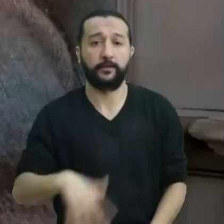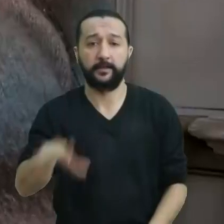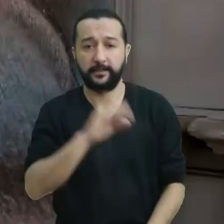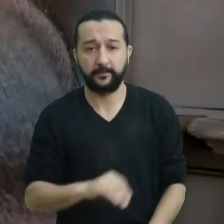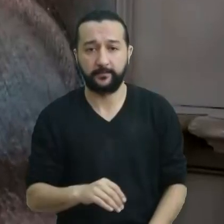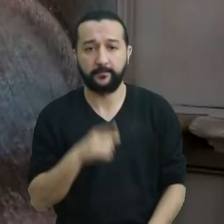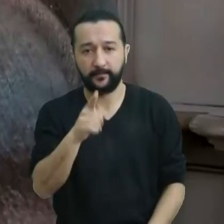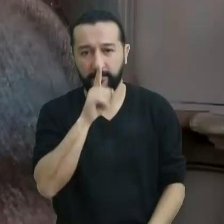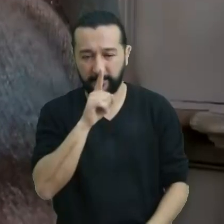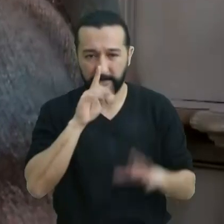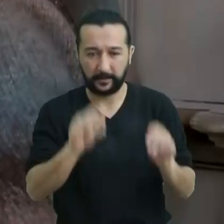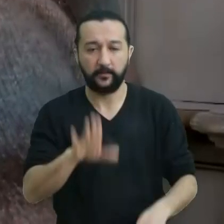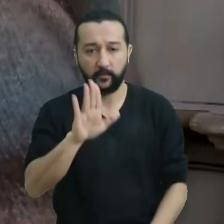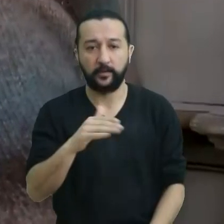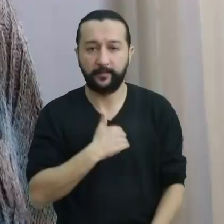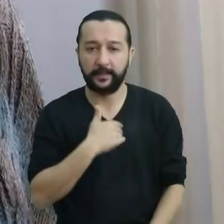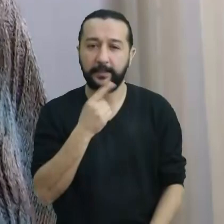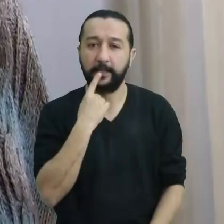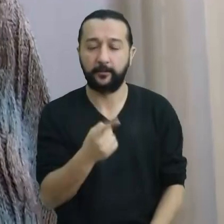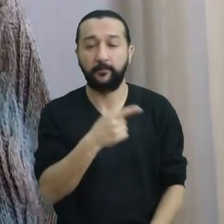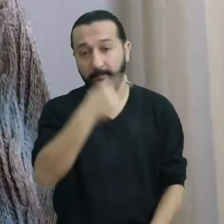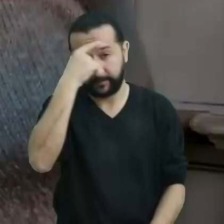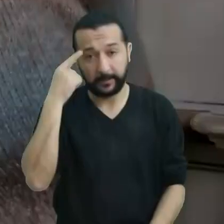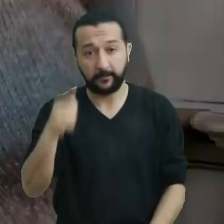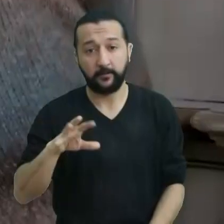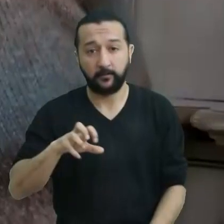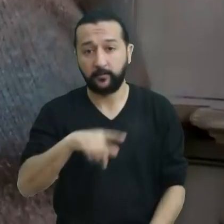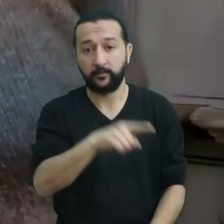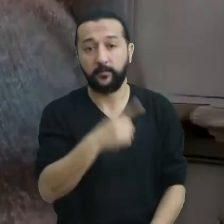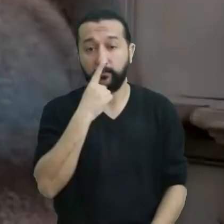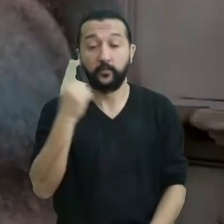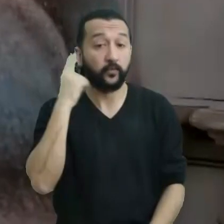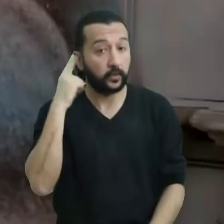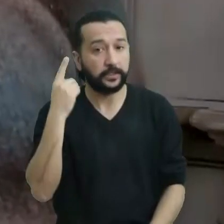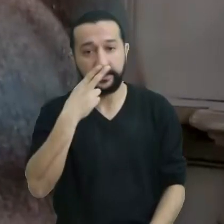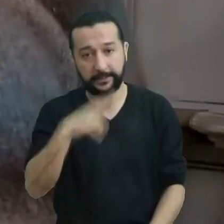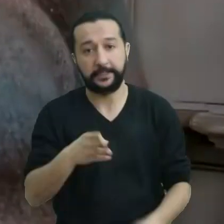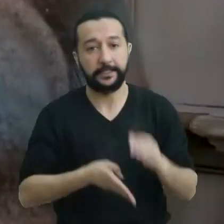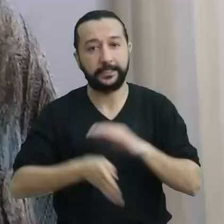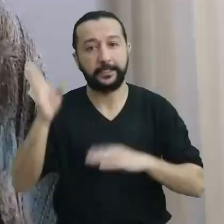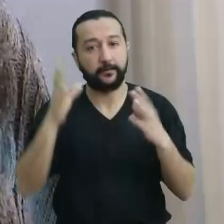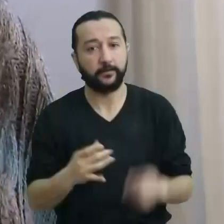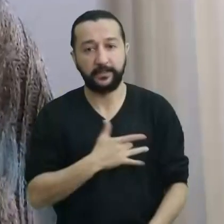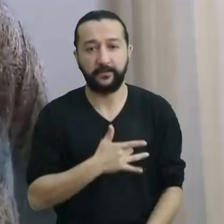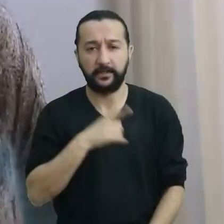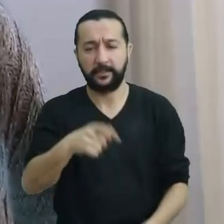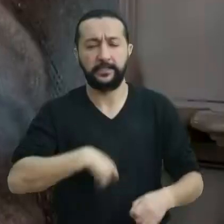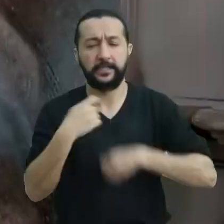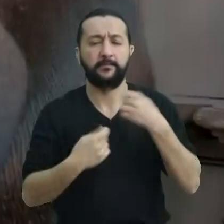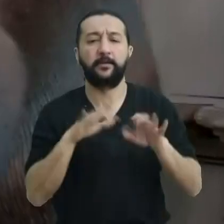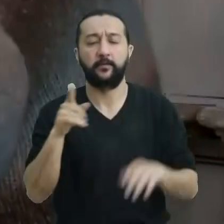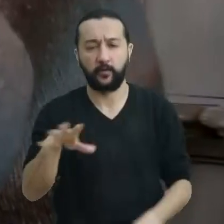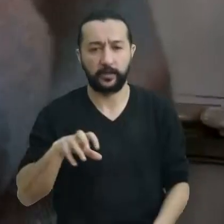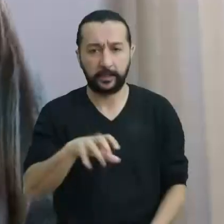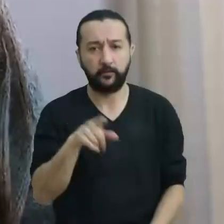herkese. Kıstır. Ben şey diyeyim. Belki şu Tarantino bu kokuyu duyarsa çeker gider zavallı. Ya saçmalama be.